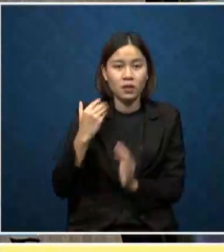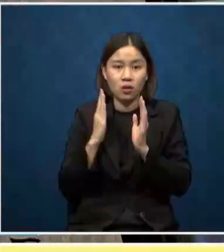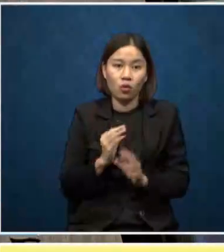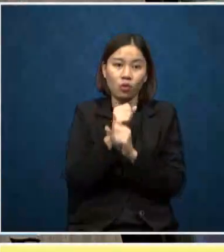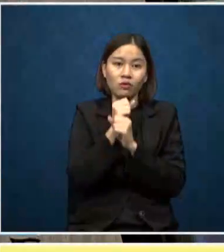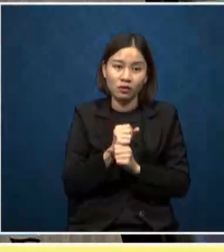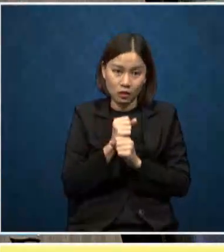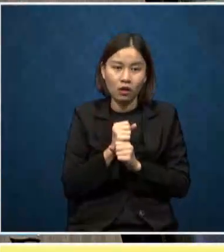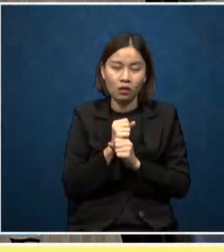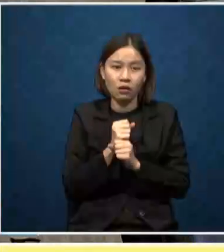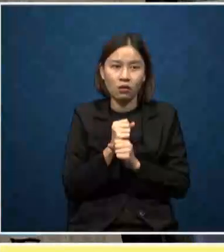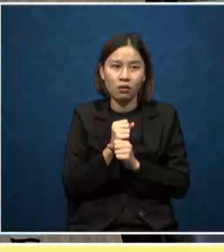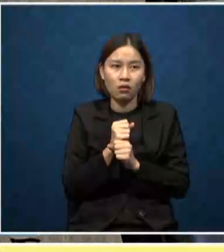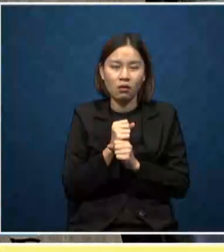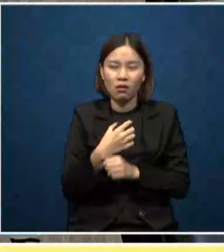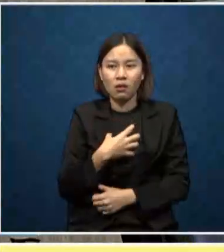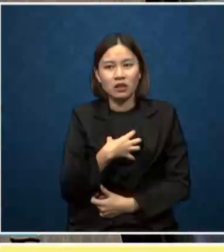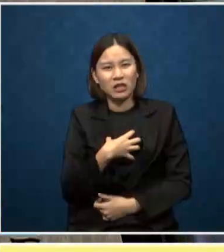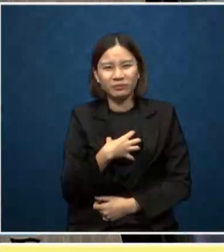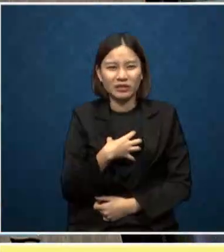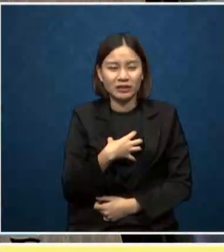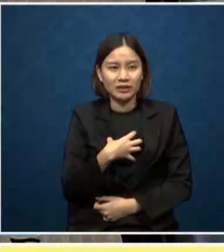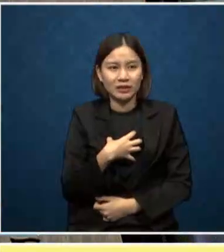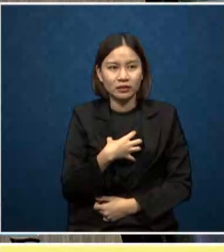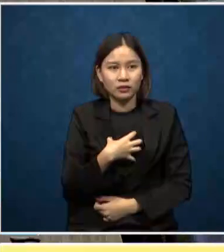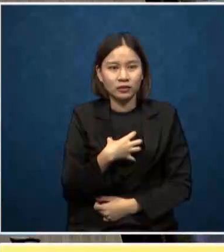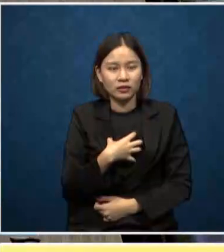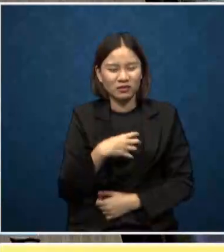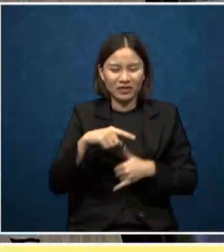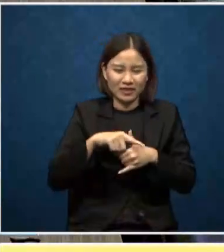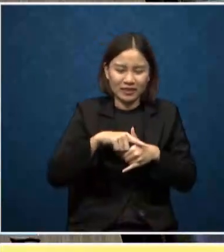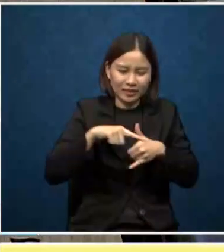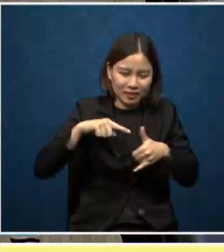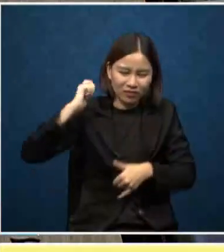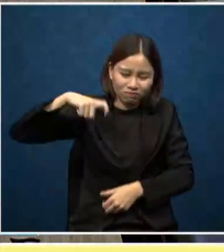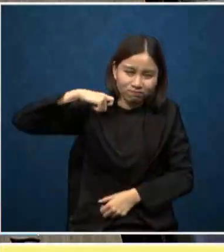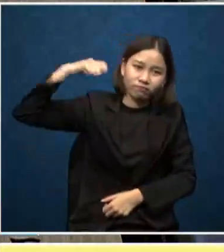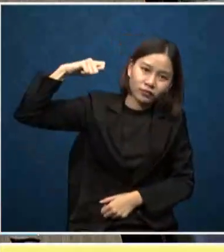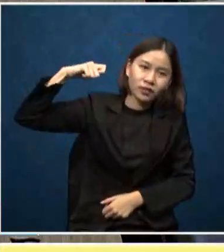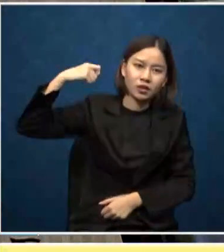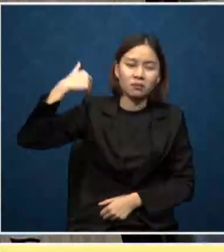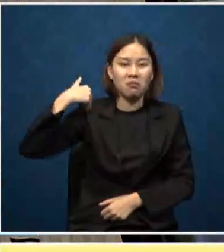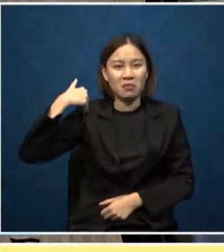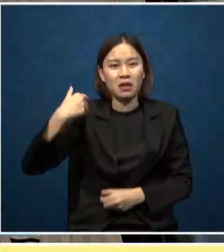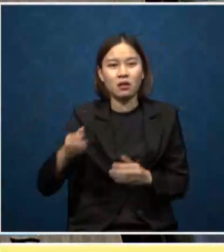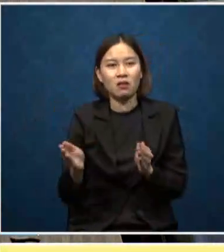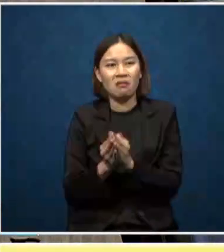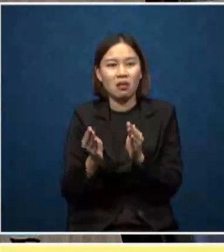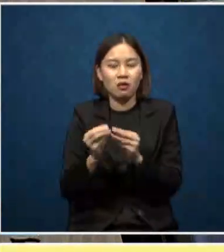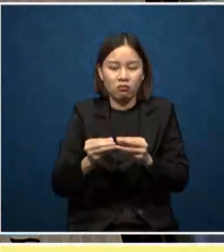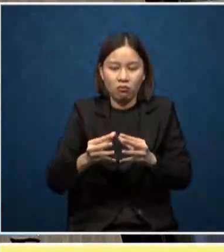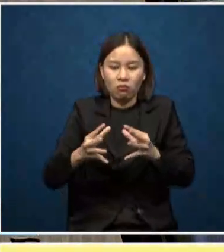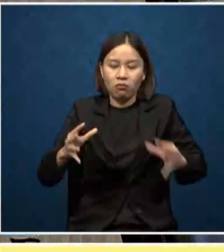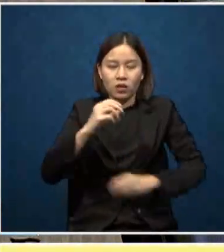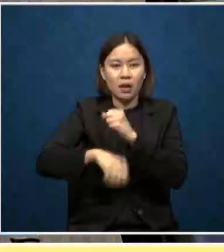อายุนั้นเนี่ยมีความพยายามที่เรียกว่า attemptsudeหรือพยายามฆ่าทตายเนี่ยในอัตราที่สูงขึ้นในรอบ 10ปีที่